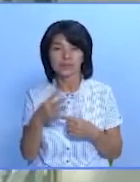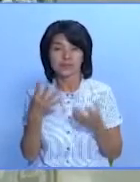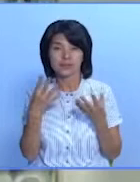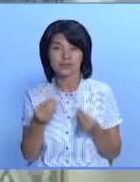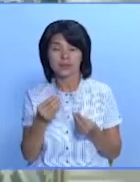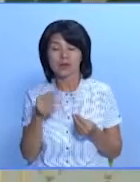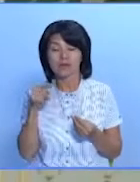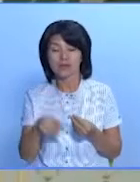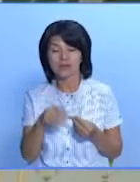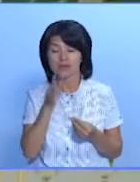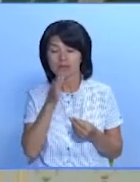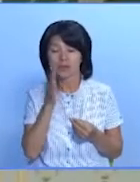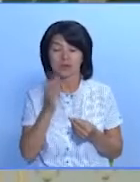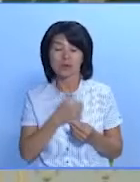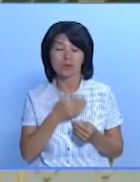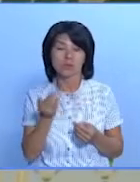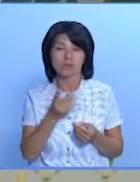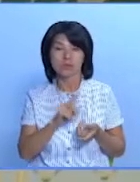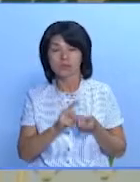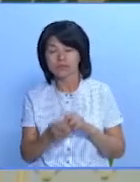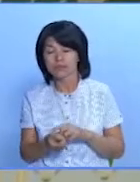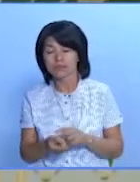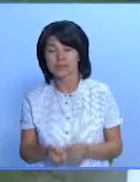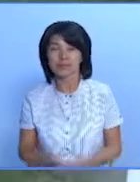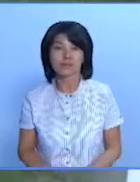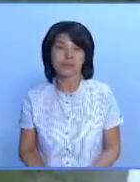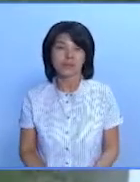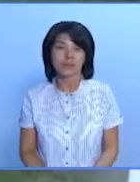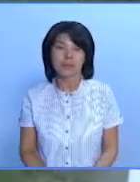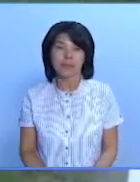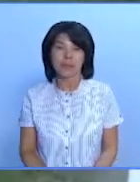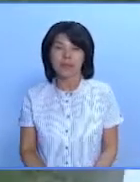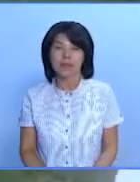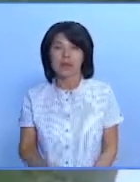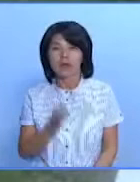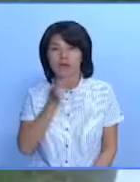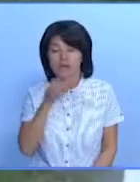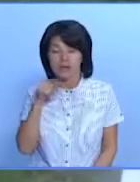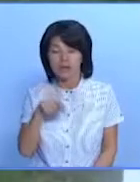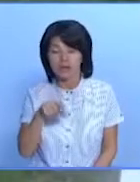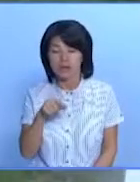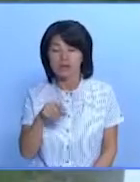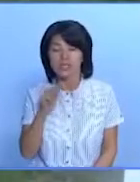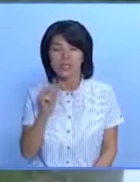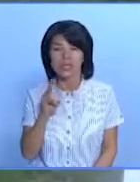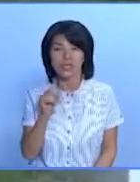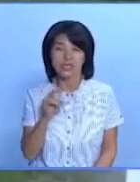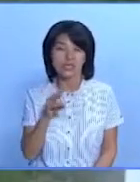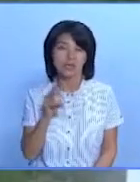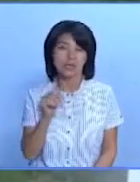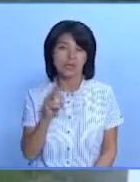перестраиваться ведь теперь действует совсем другие правила во время диана за нам с мы ставим 3 условий первое